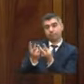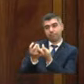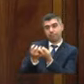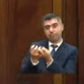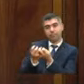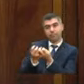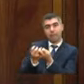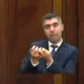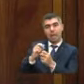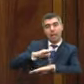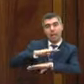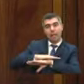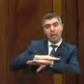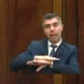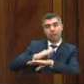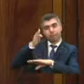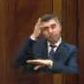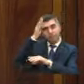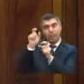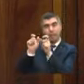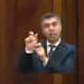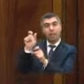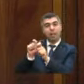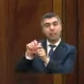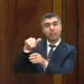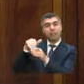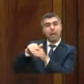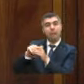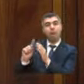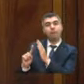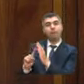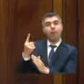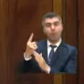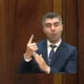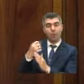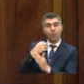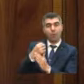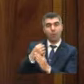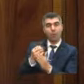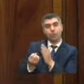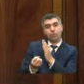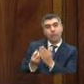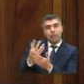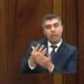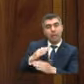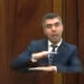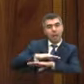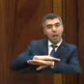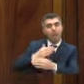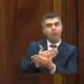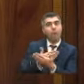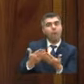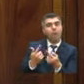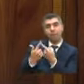لذكاء المغاربة أن تشرحوا للرأي العام الذي انتخبكم طبيعة تصوركم لمفهوم الكفاءة في ظل احترام وصيانة